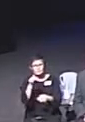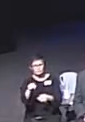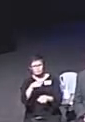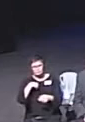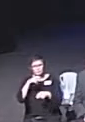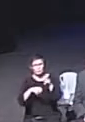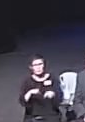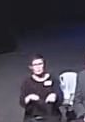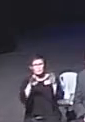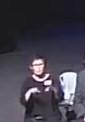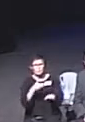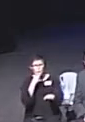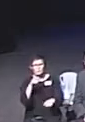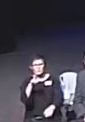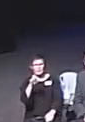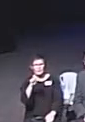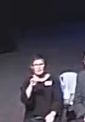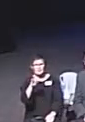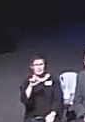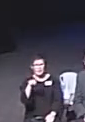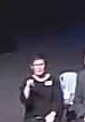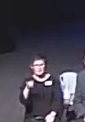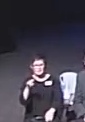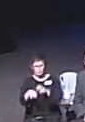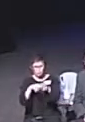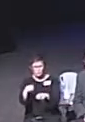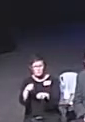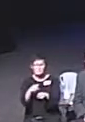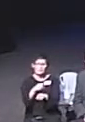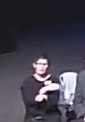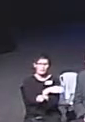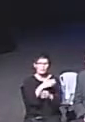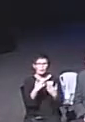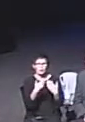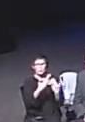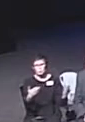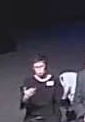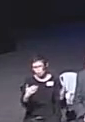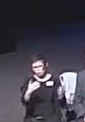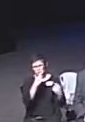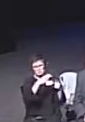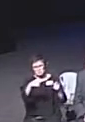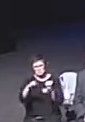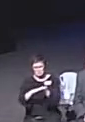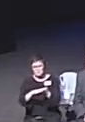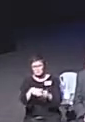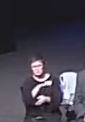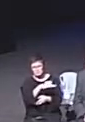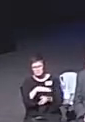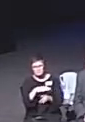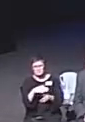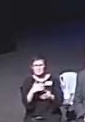tutkitaan musliminuorten resilienssiä, mutta ennen sitä mä oon ollut museoissa töissä, museoalalla. Ja tämä